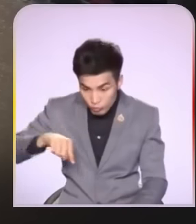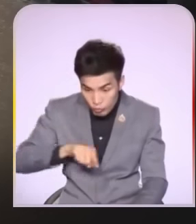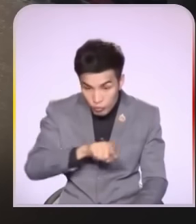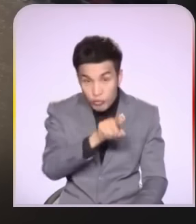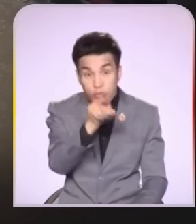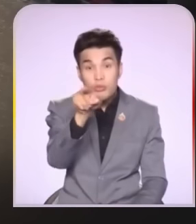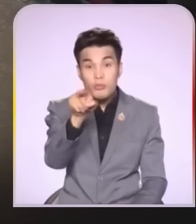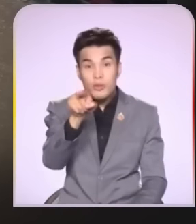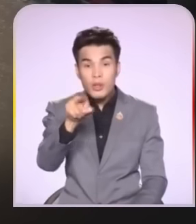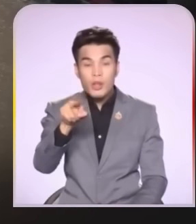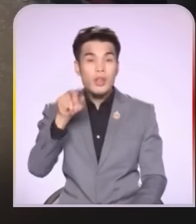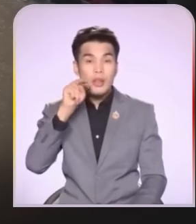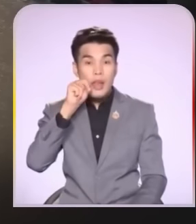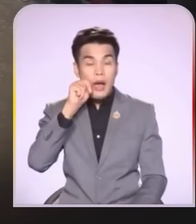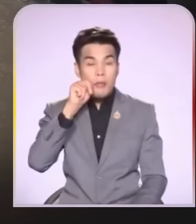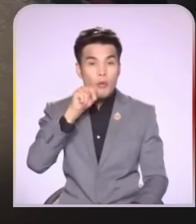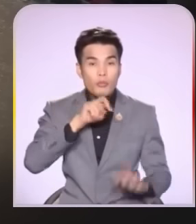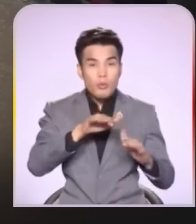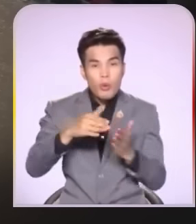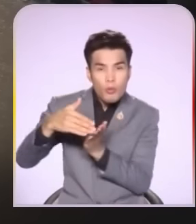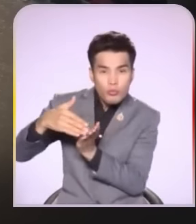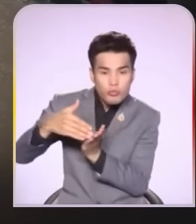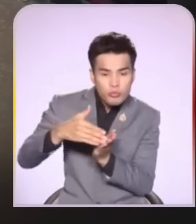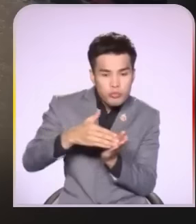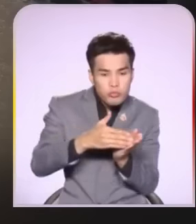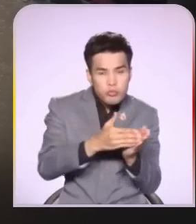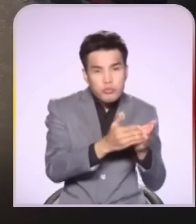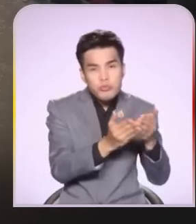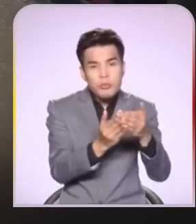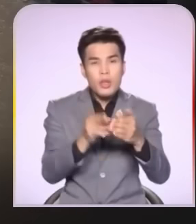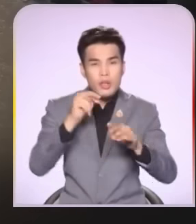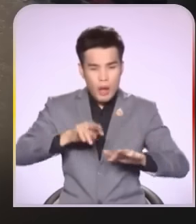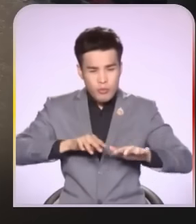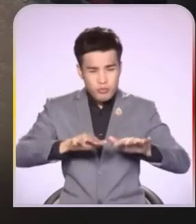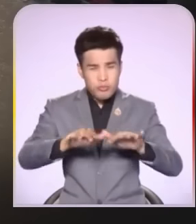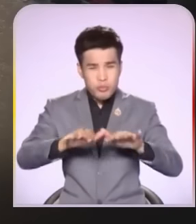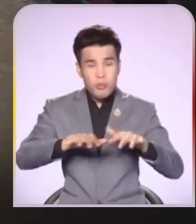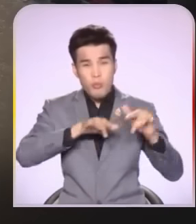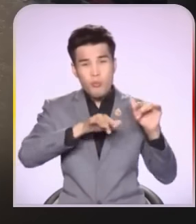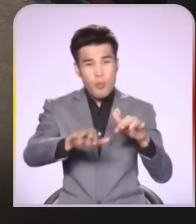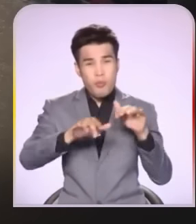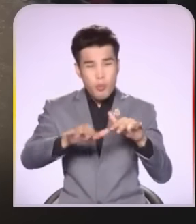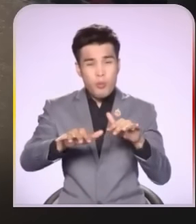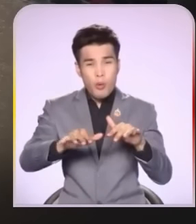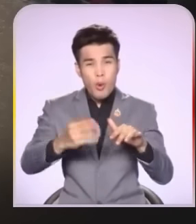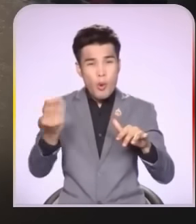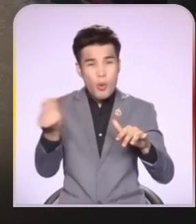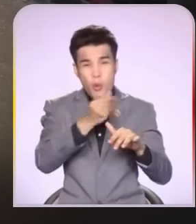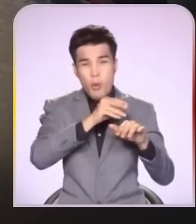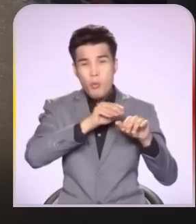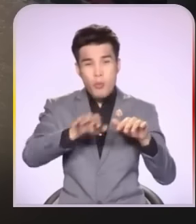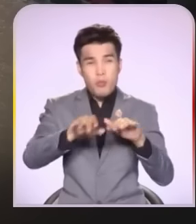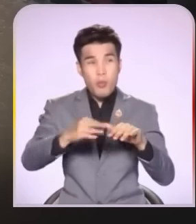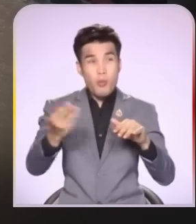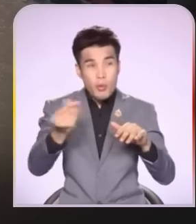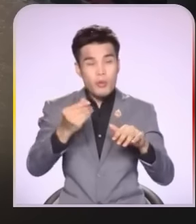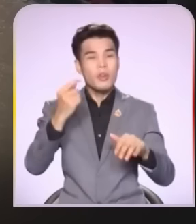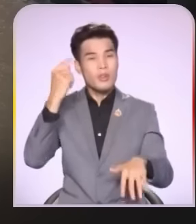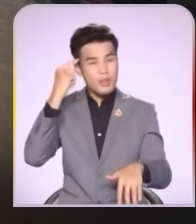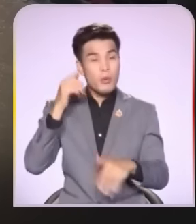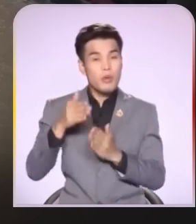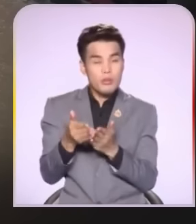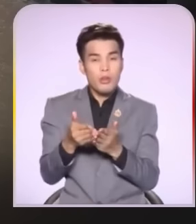มั้ยมันทวนกระแสน้ำขึ้นไปแบบนั้นอแล้วน้ำโขมันเยอะน้ำโขมันไหลแรงเชี่ยวด้วยไหลเชี่ยวด้วยค่ะแล้วก็คาด